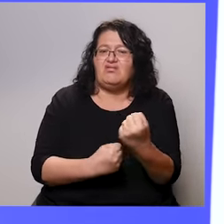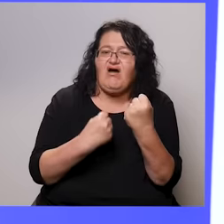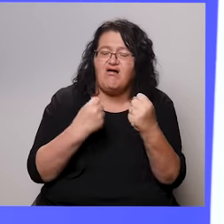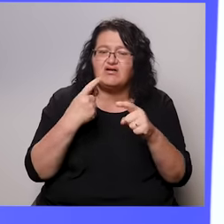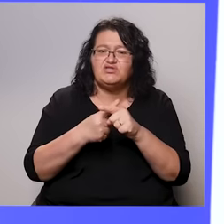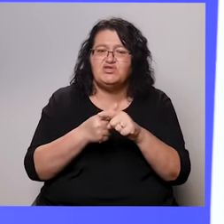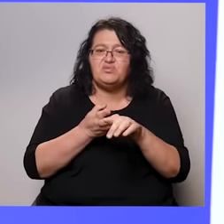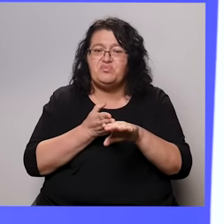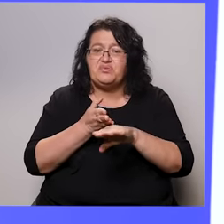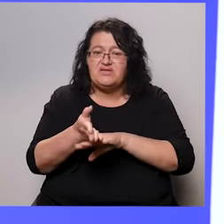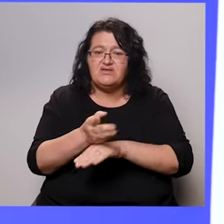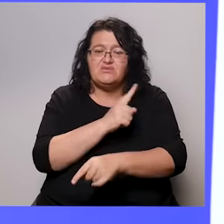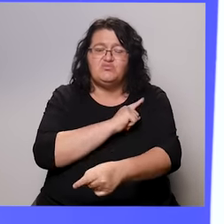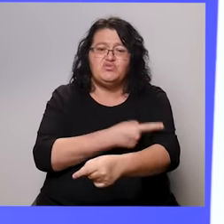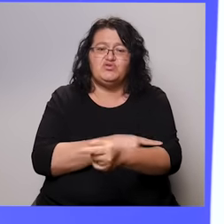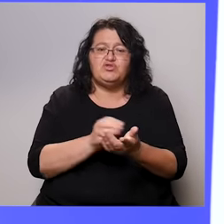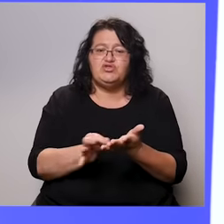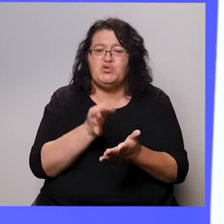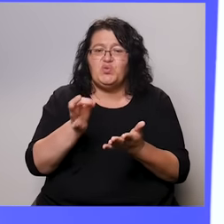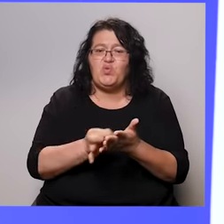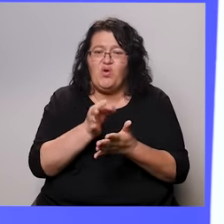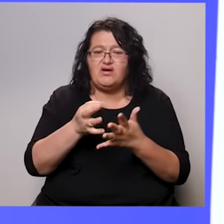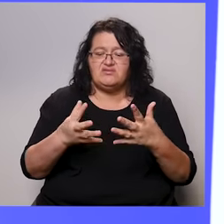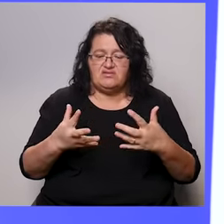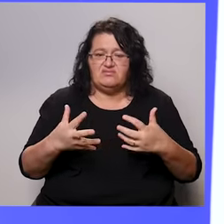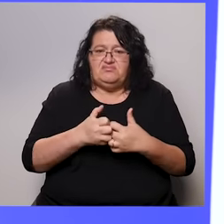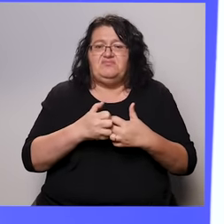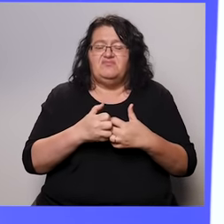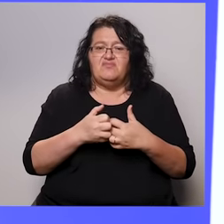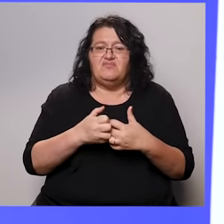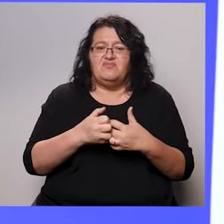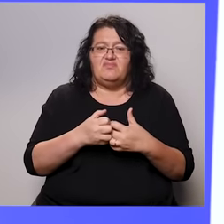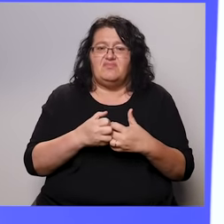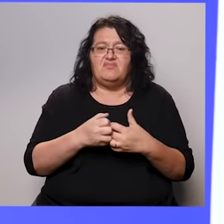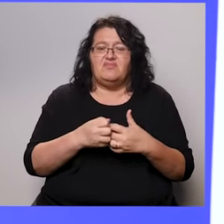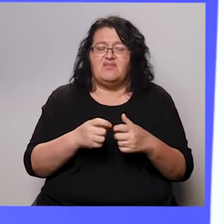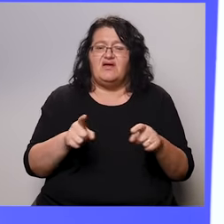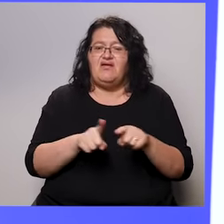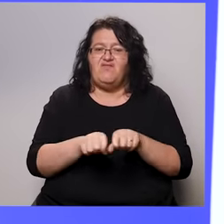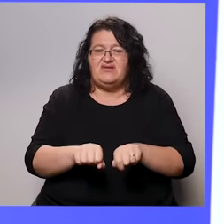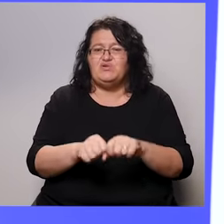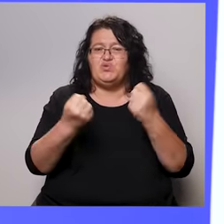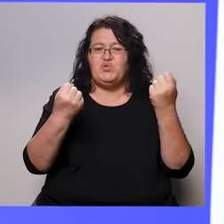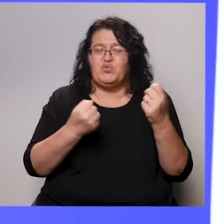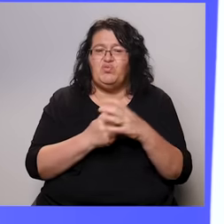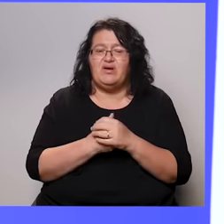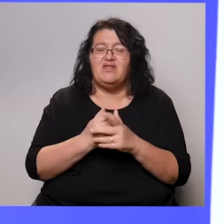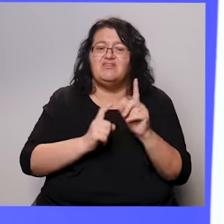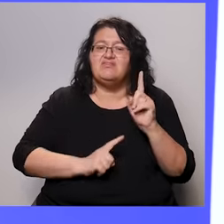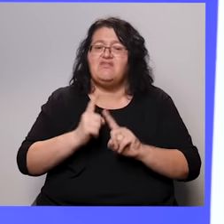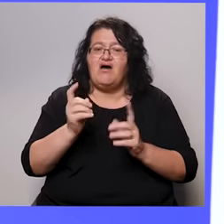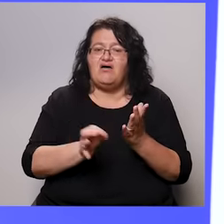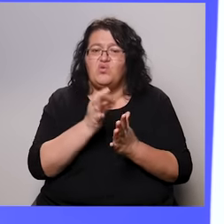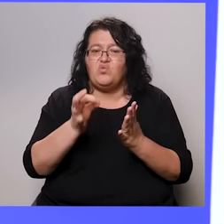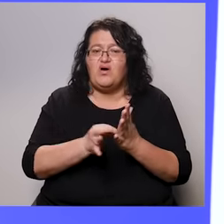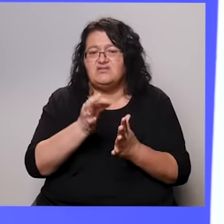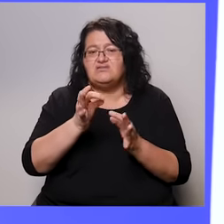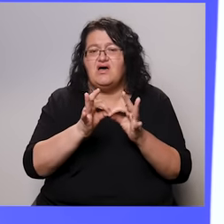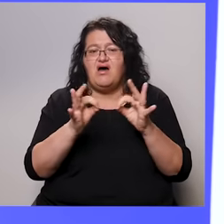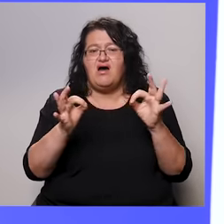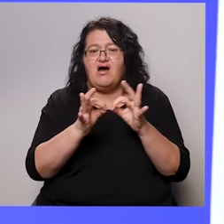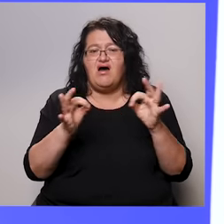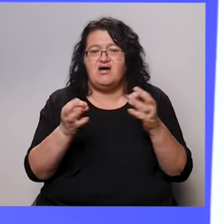și cum trece prin mușchi și coase mușchii la oaltă, mușchii se vor rupe. Pe când dacă voi coase